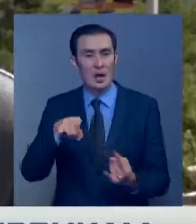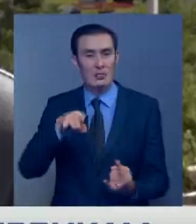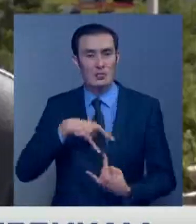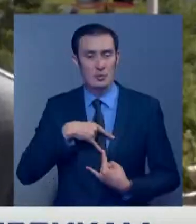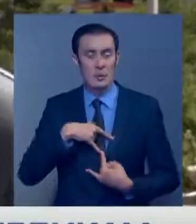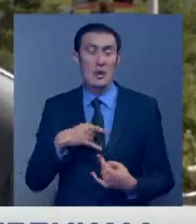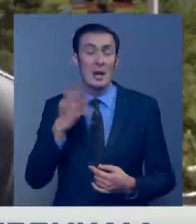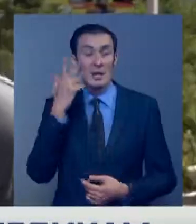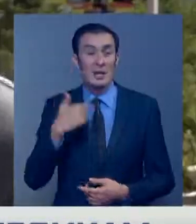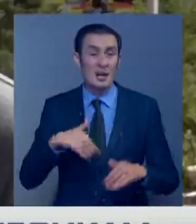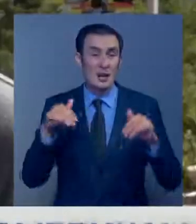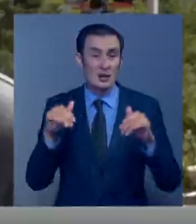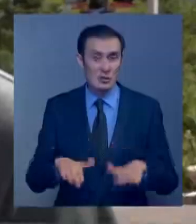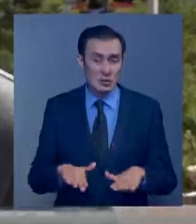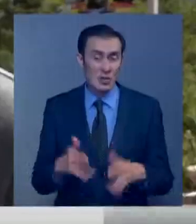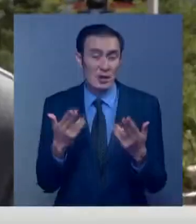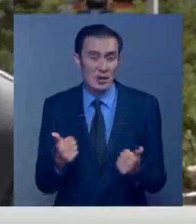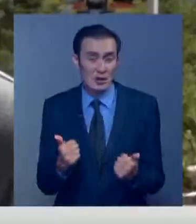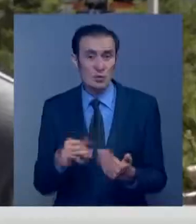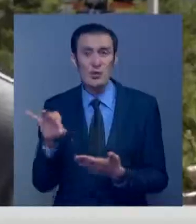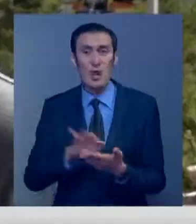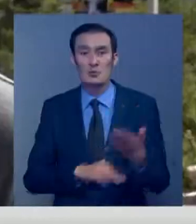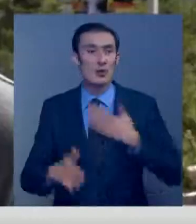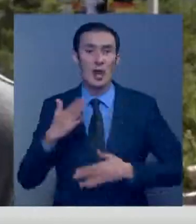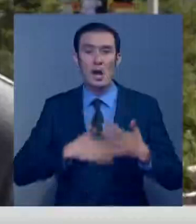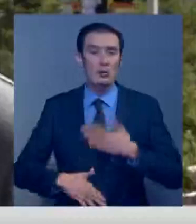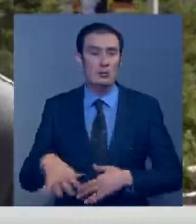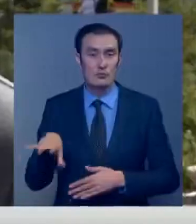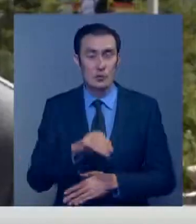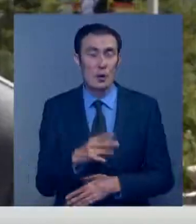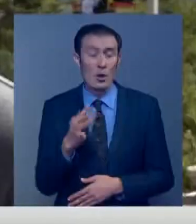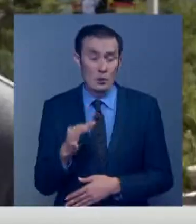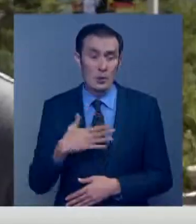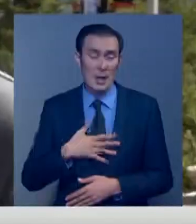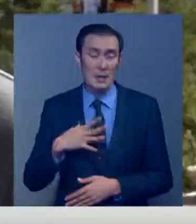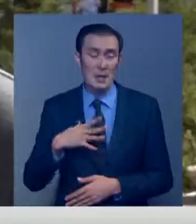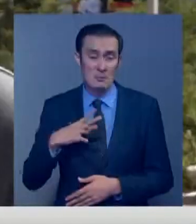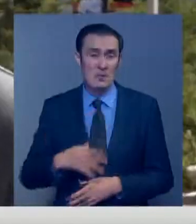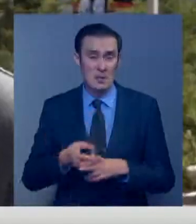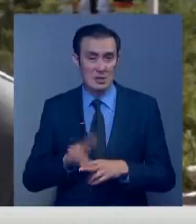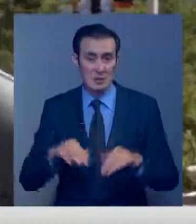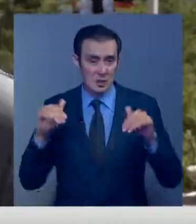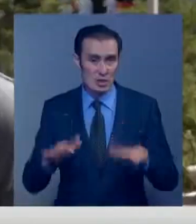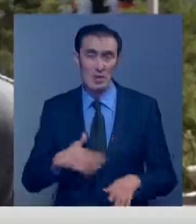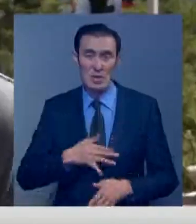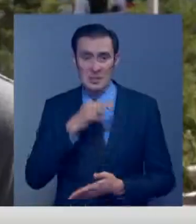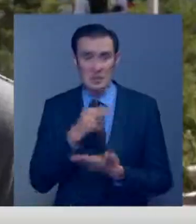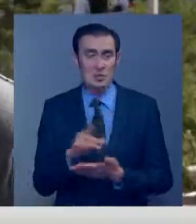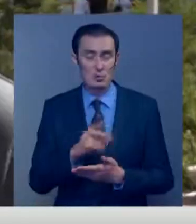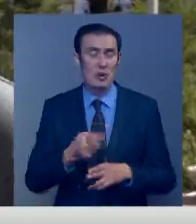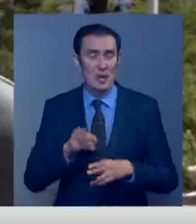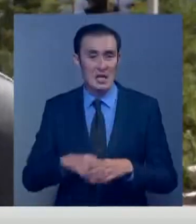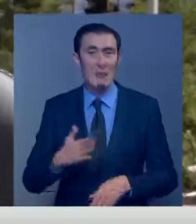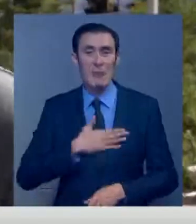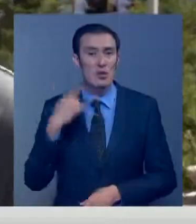это решение, естественно, я не хочу сказать, что с радостью это все дома восприняли, но я принял для себя это решение, я сказал, я озвучил, что это